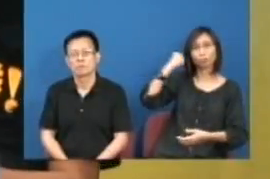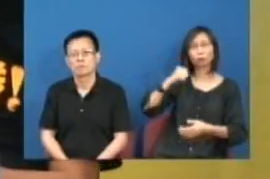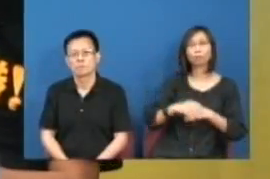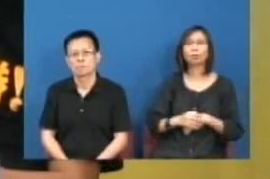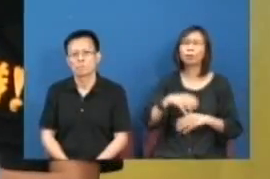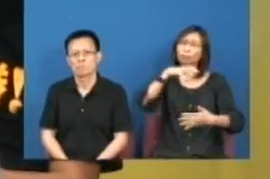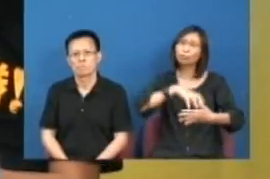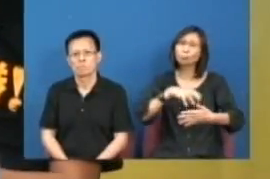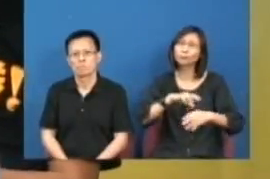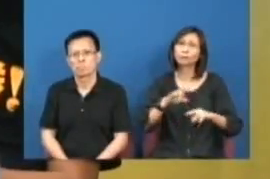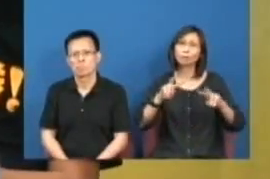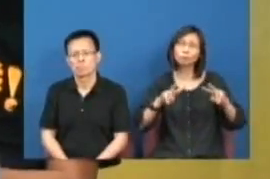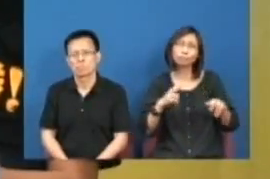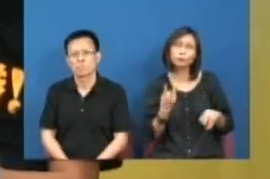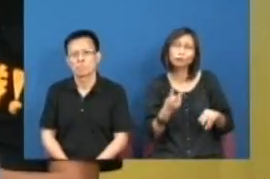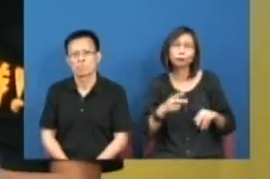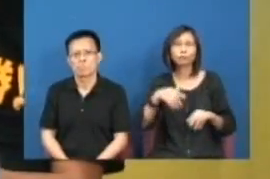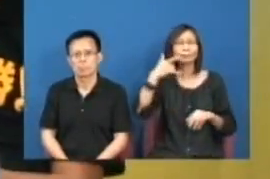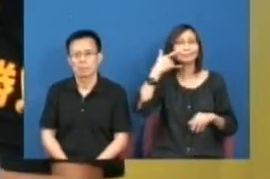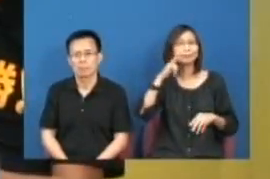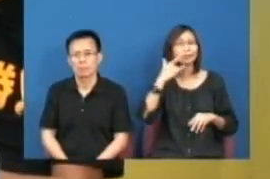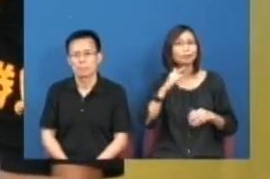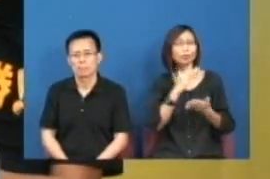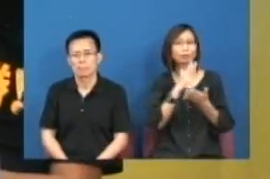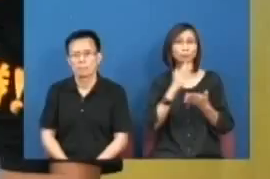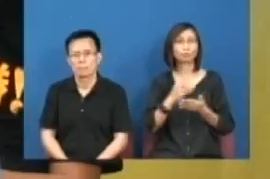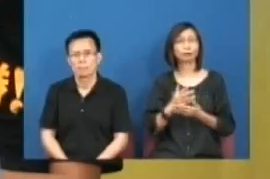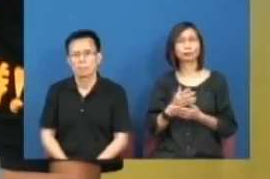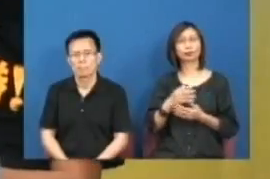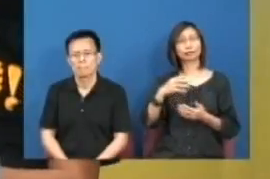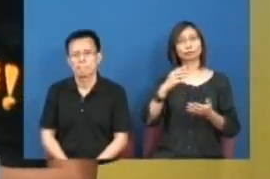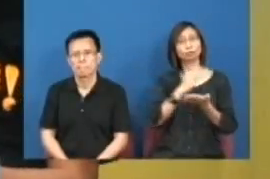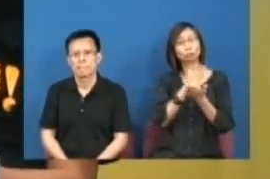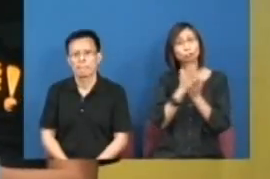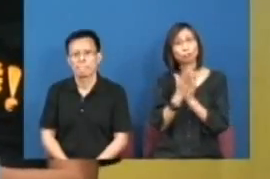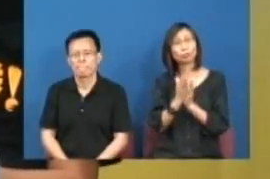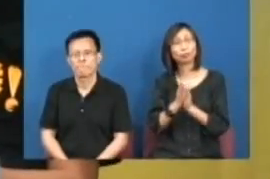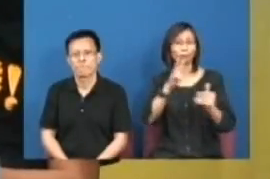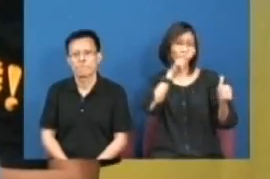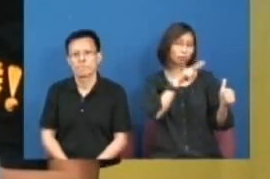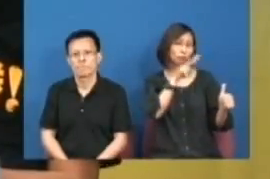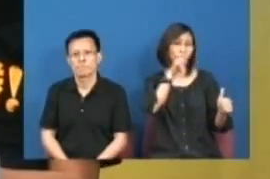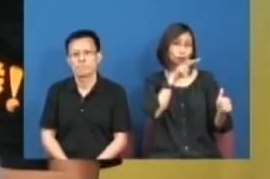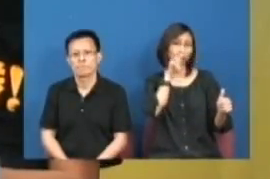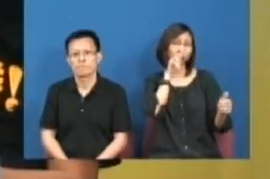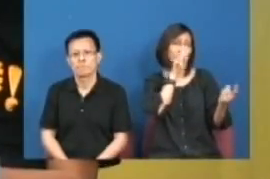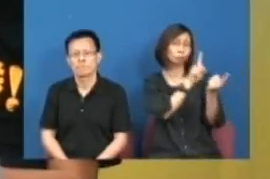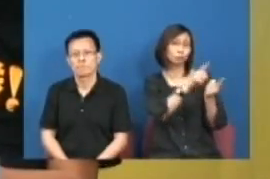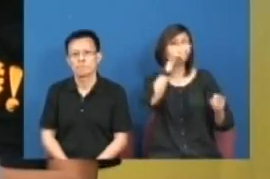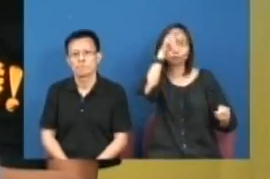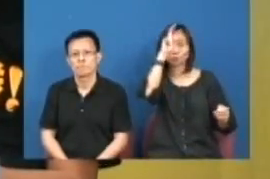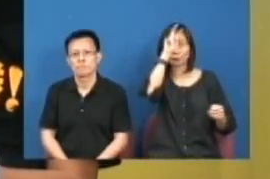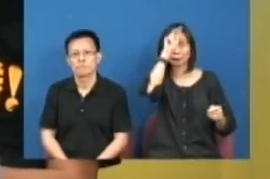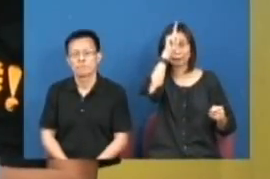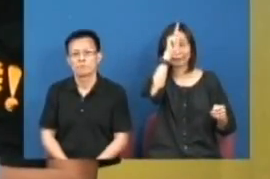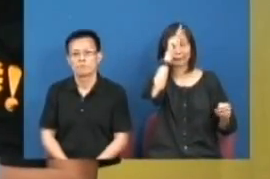裏邊佢產生咗一啲新嘅價值觀啊，新嘅一啲對政治嘅睇法各樣嘢，其實反而更加令到